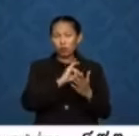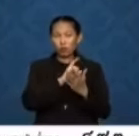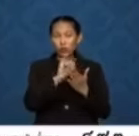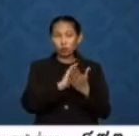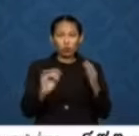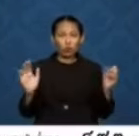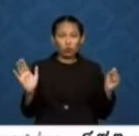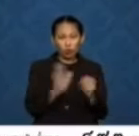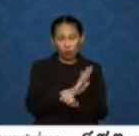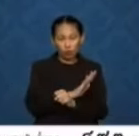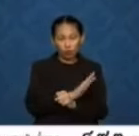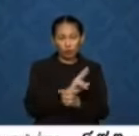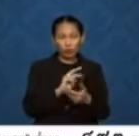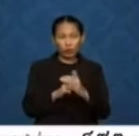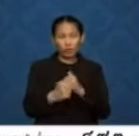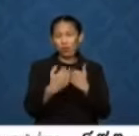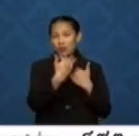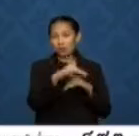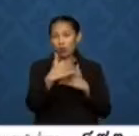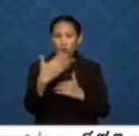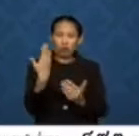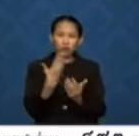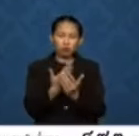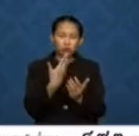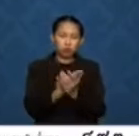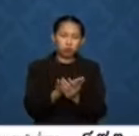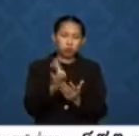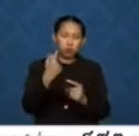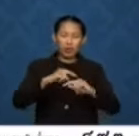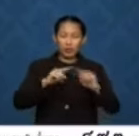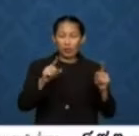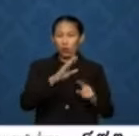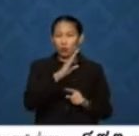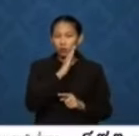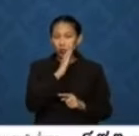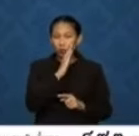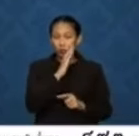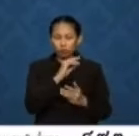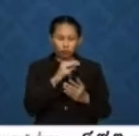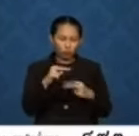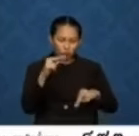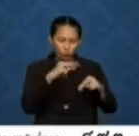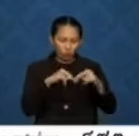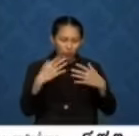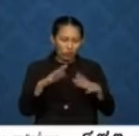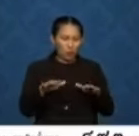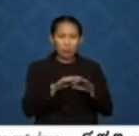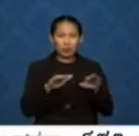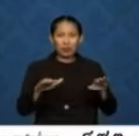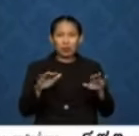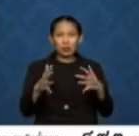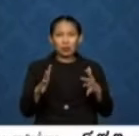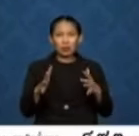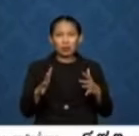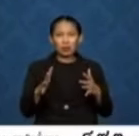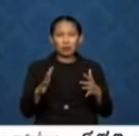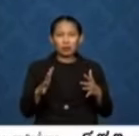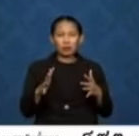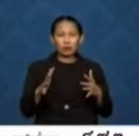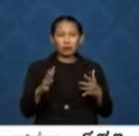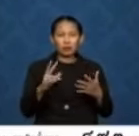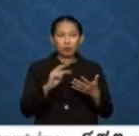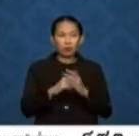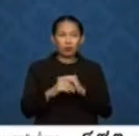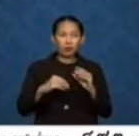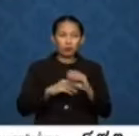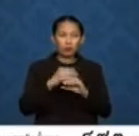างค่ะก็จะทำให้การส่งออกได้ราคาสูงแต่ถ้าเกิดมีการตรวจพบในส่วนที่ไม่ได้มาตรฐานค่ะก็จะทำให้โคร